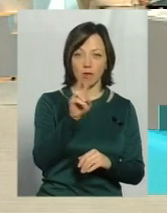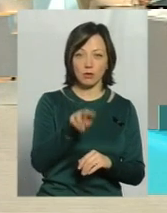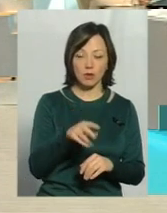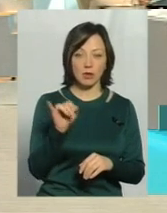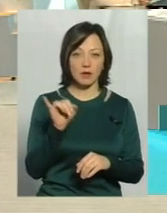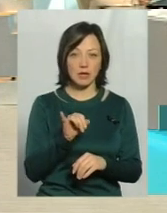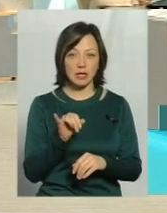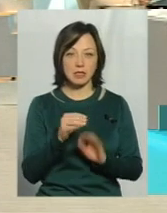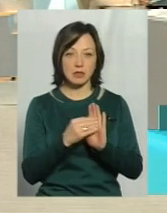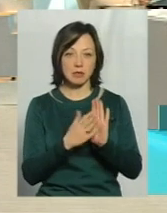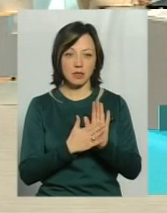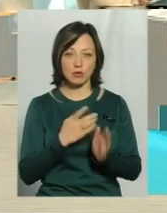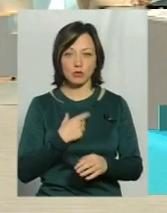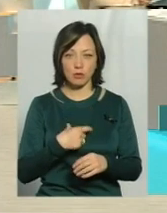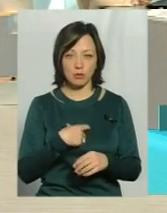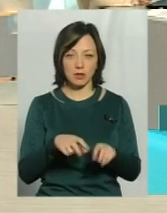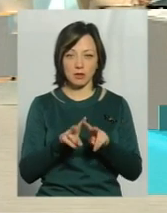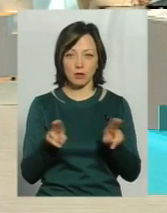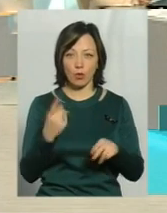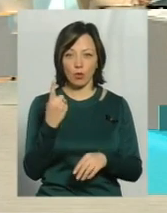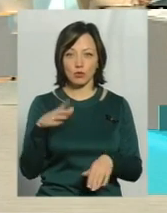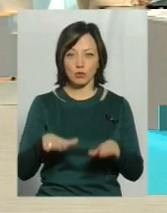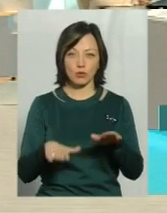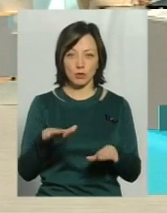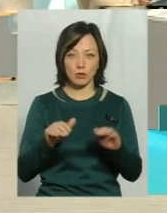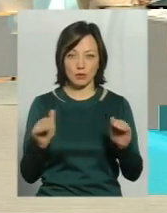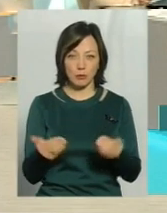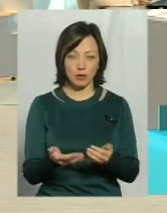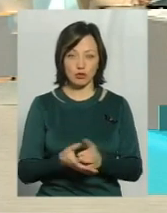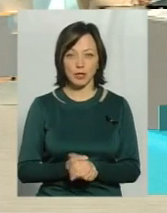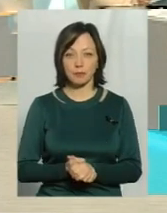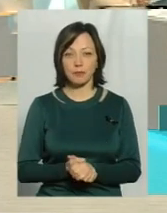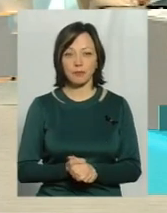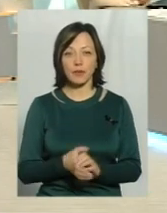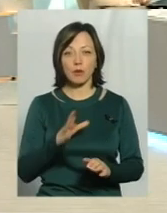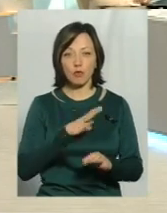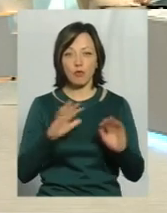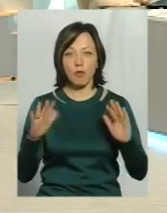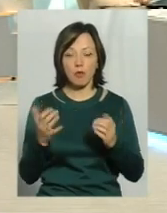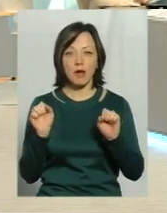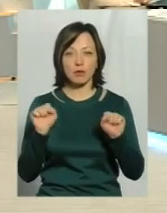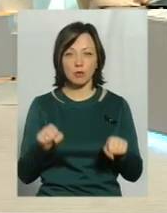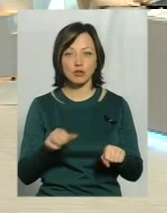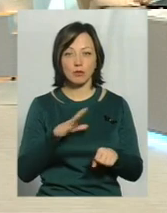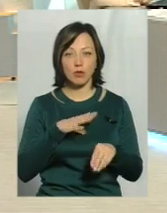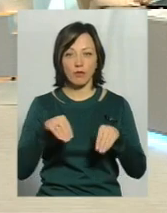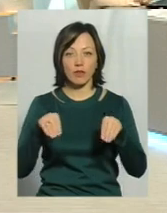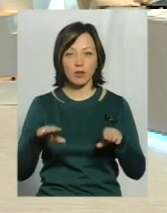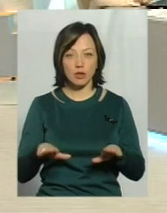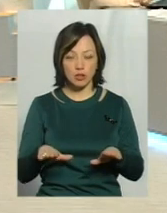І записати собі тих самих одну тонну зменшення. Був момент, і можна було